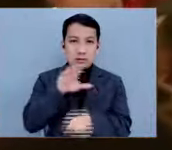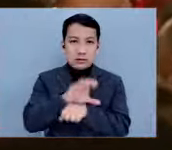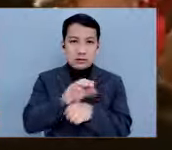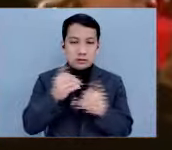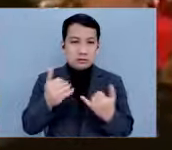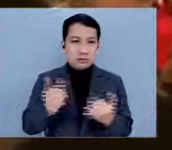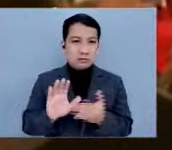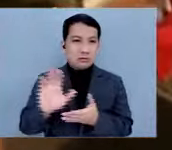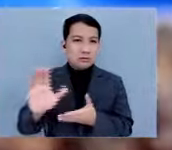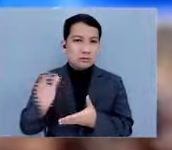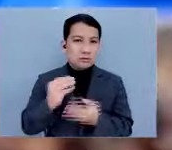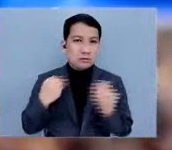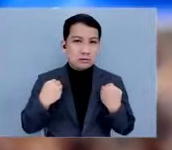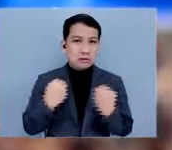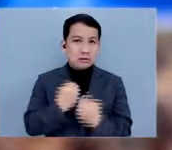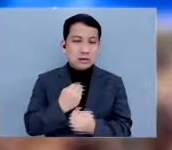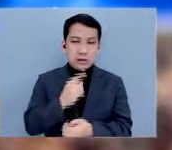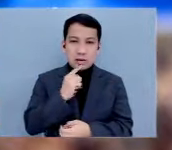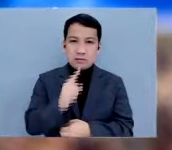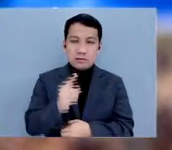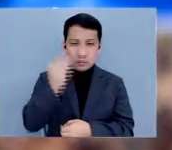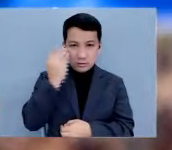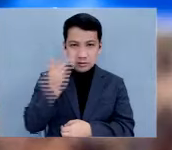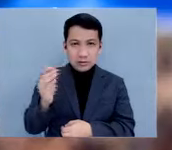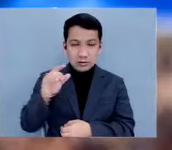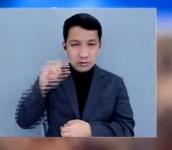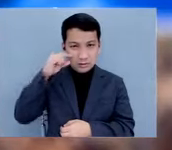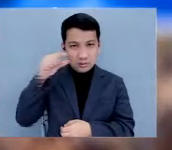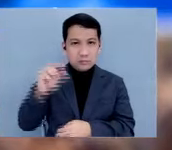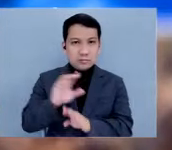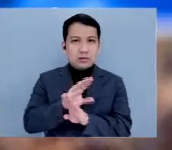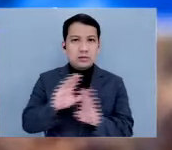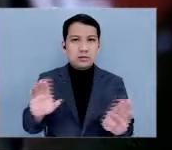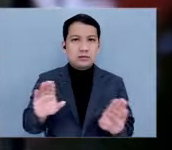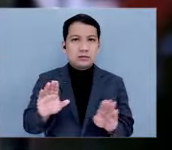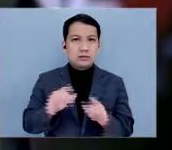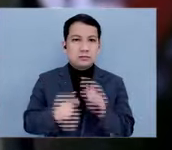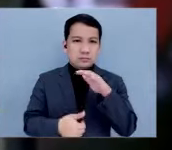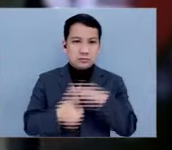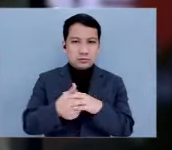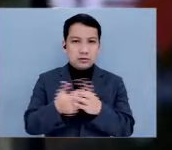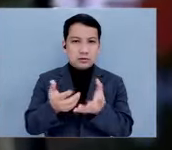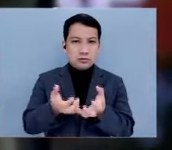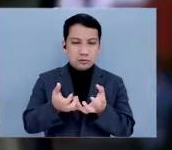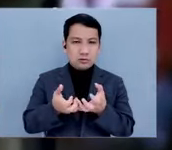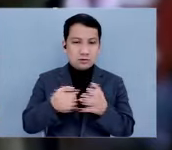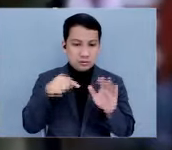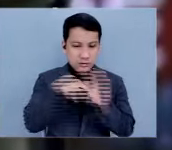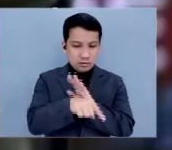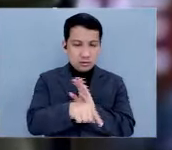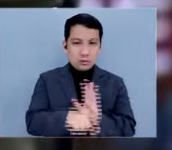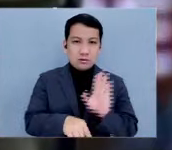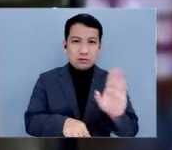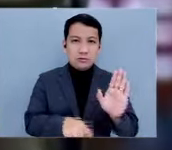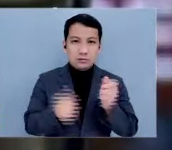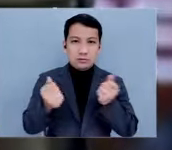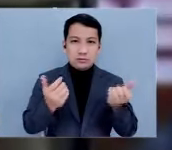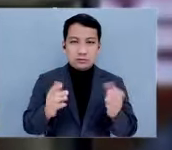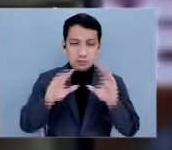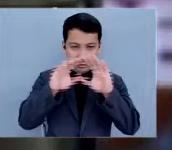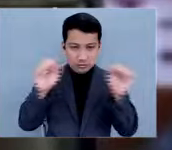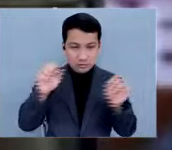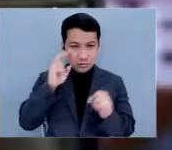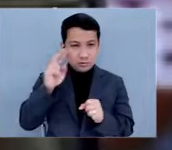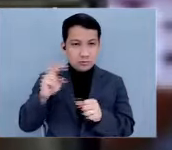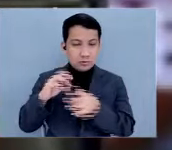mga miyembro. Naano nang sinabi ni Quiboloy na hindi siya nagpapakita dahil gusto raw siyang ipapatay ng Administrasyong Marcos sa